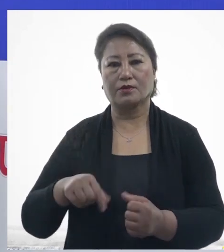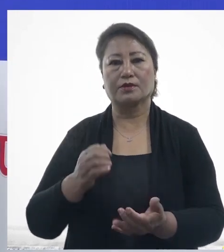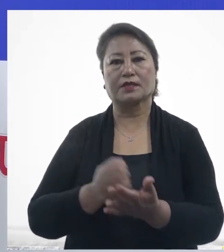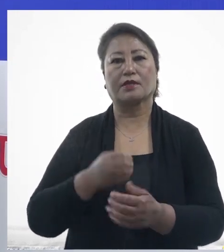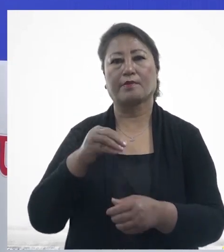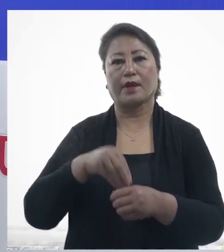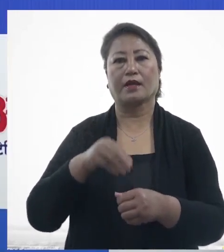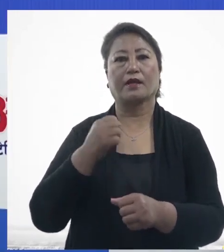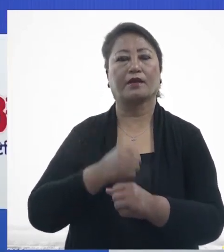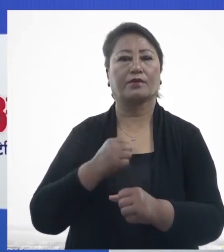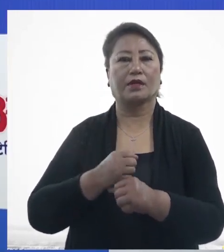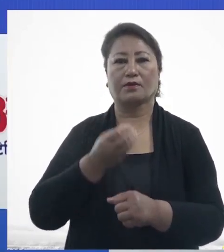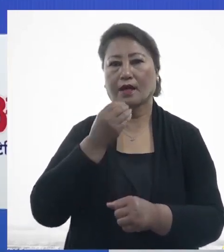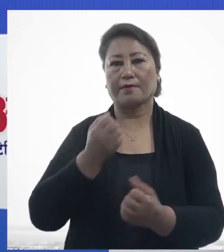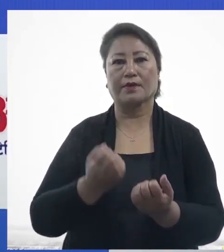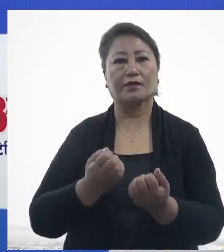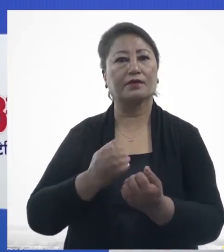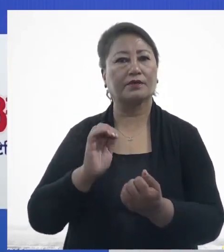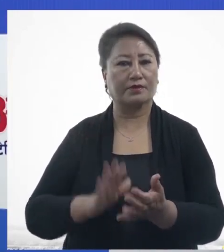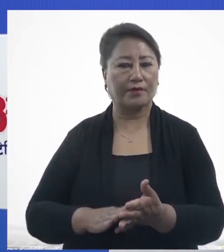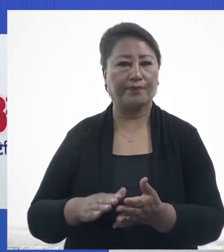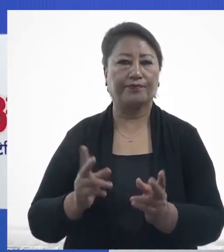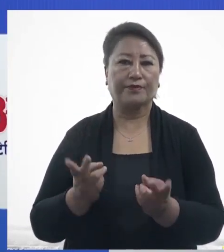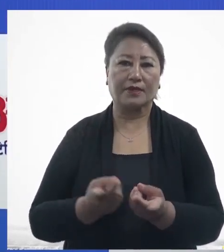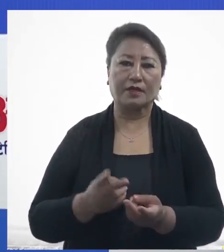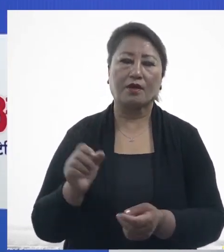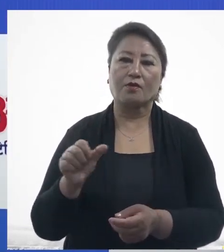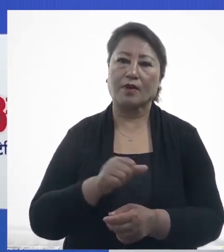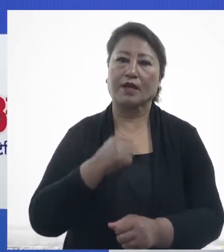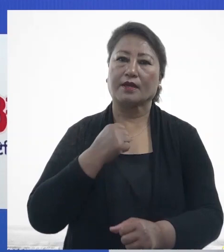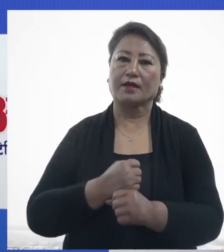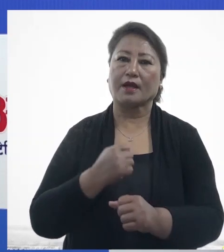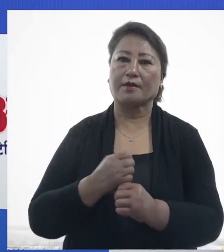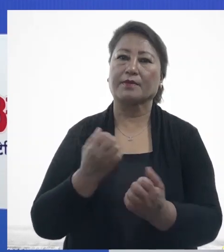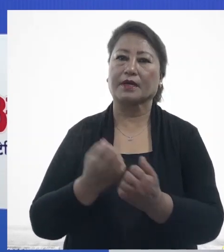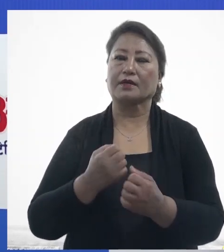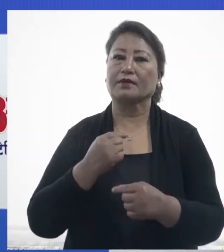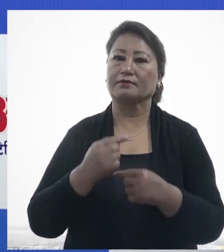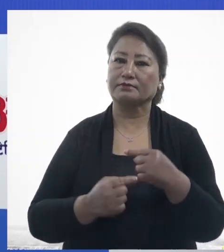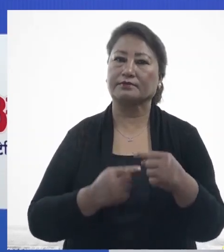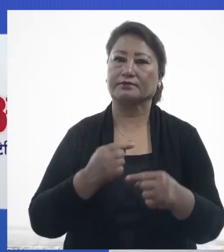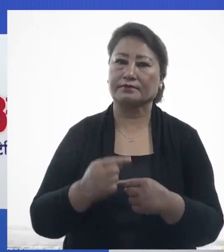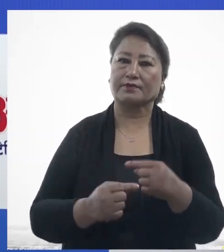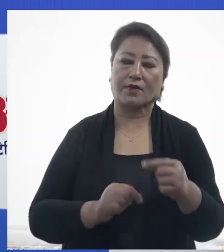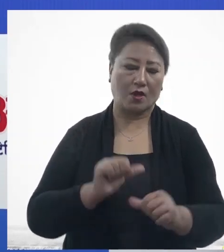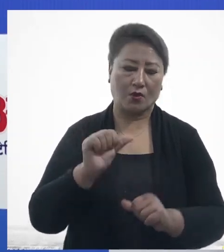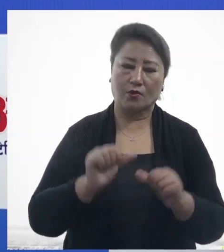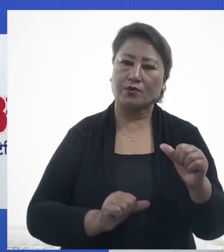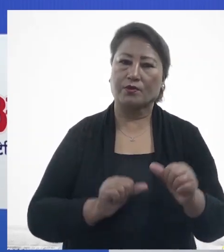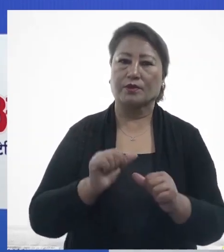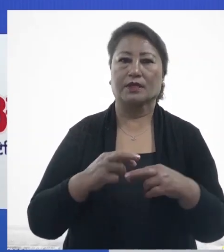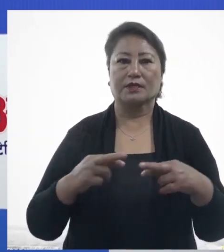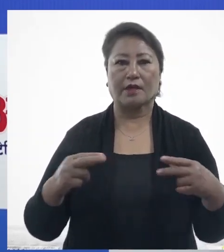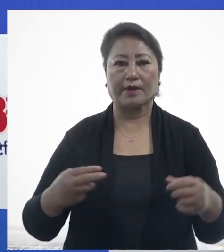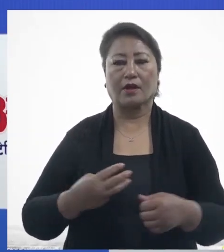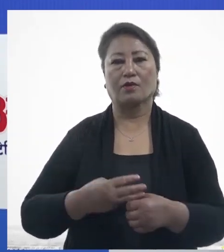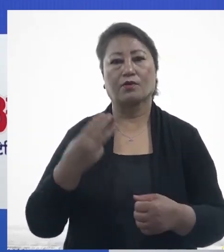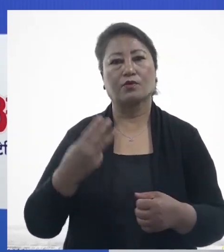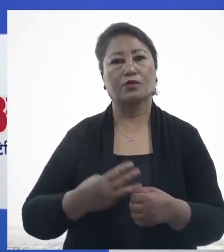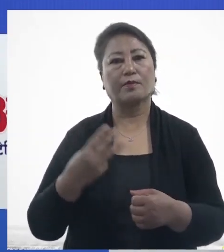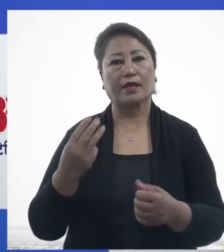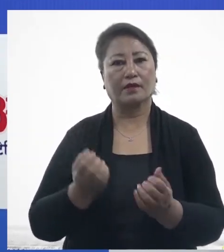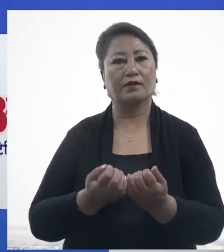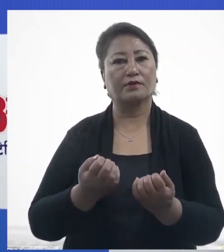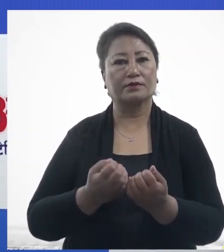रोजगारको कामहरू चाहिँ गर्न सक्नुहुन्छ। जस्तो उहाँले रोजगारको काम गर्ने सिलसिलामा छैन, जुन आफ्नो सामग्रीहरू उत्पादन गर्नुहुन्छ, हजुर,